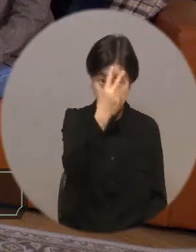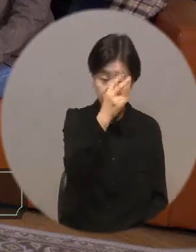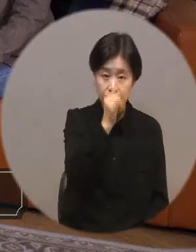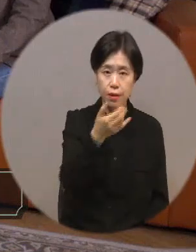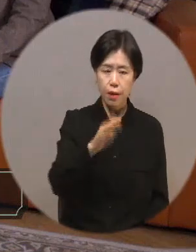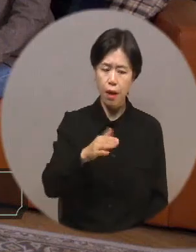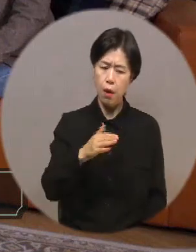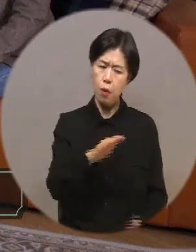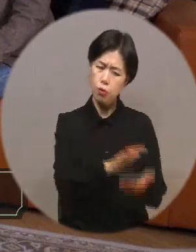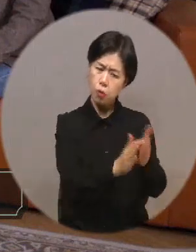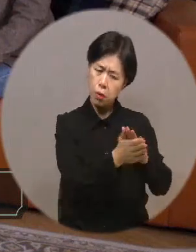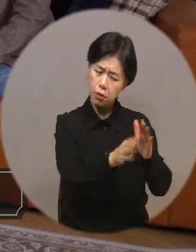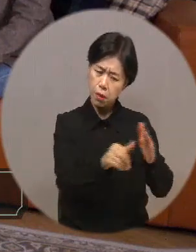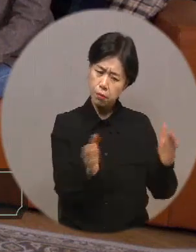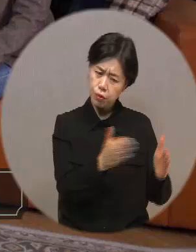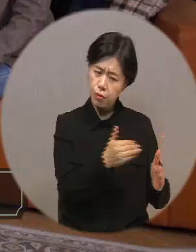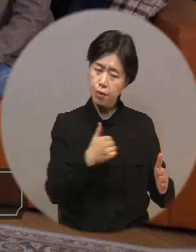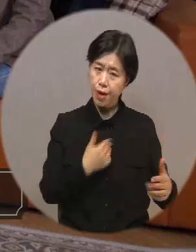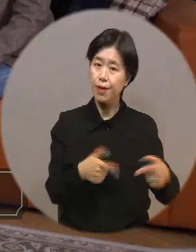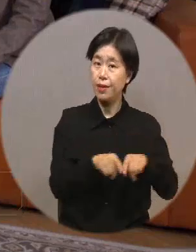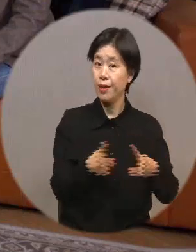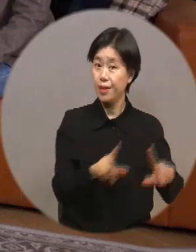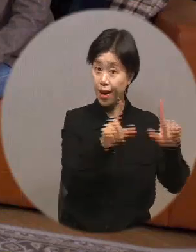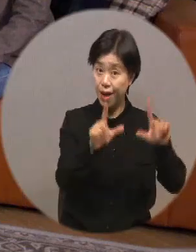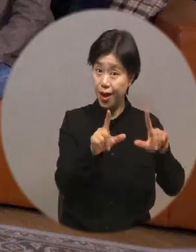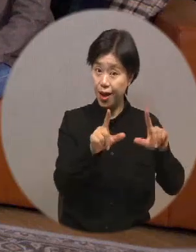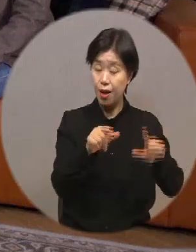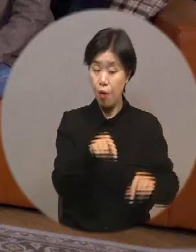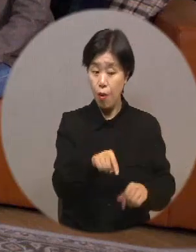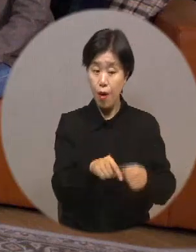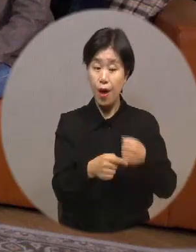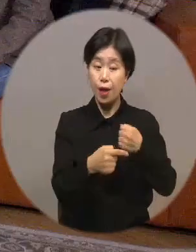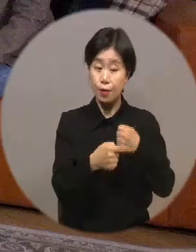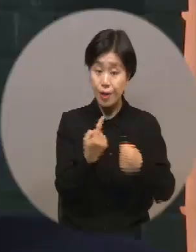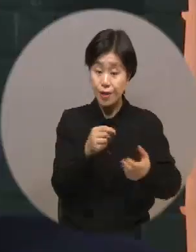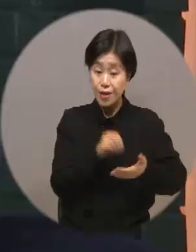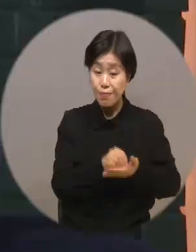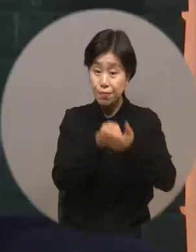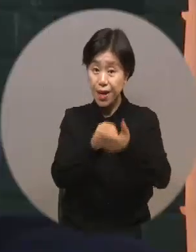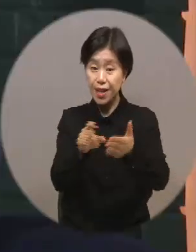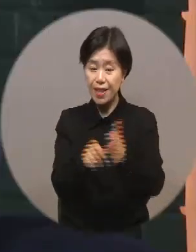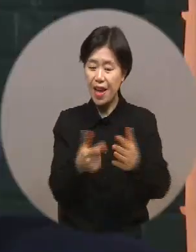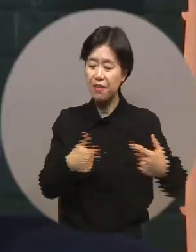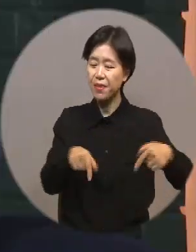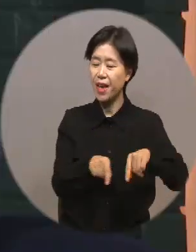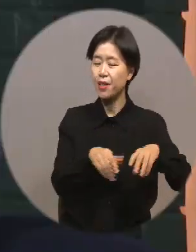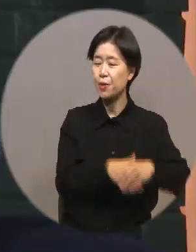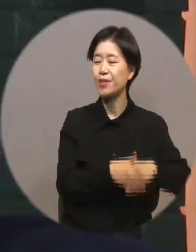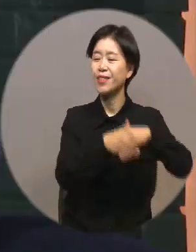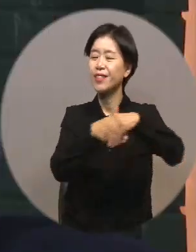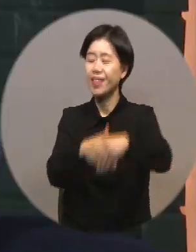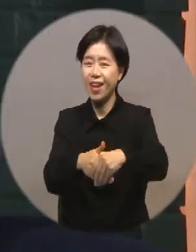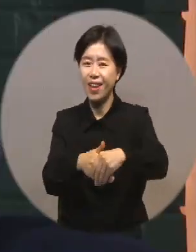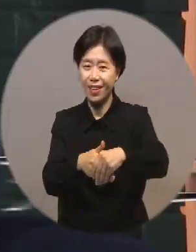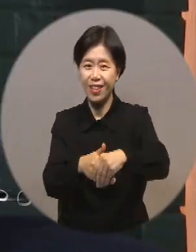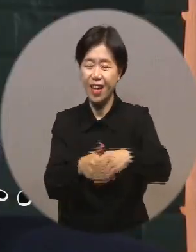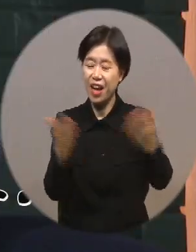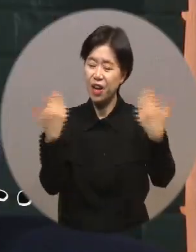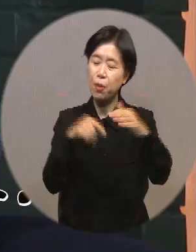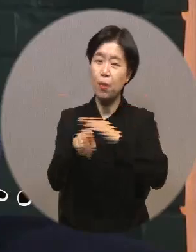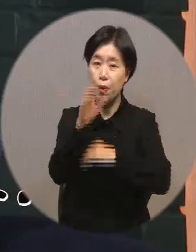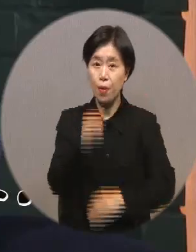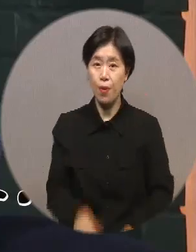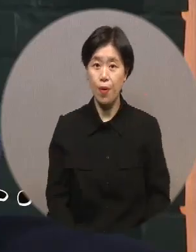초등학교 입학식부터 저랑 손을 잡고 들어갔는데 저는 이 아이 옷을 일부러 좀 과하다 싶을 만큼